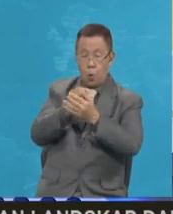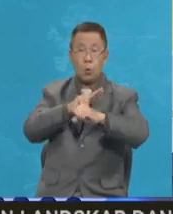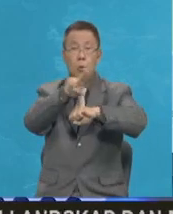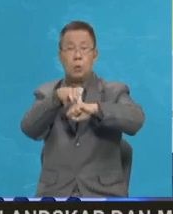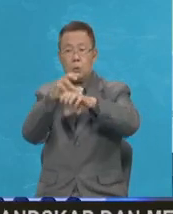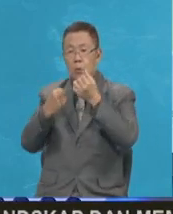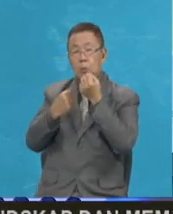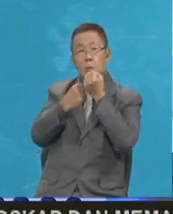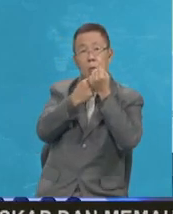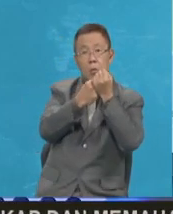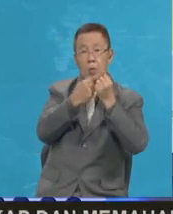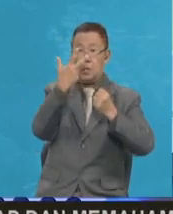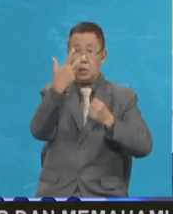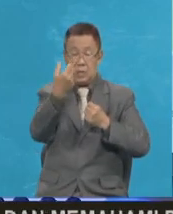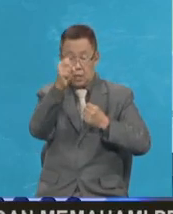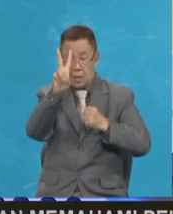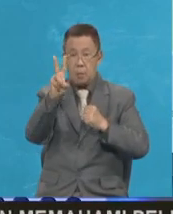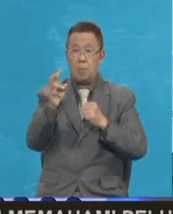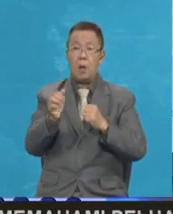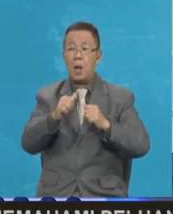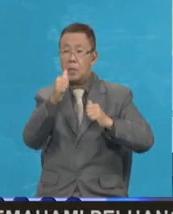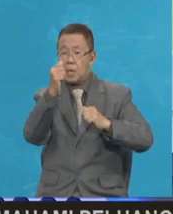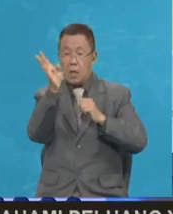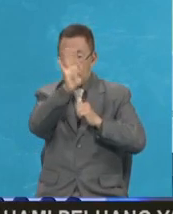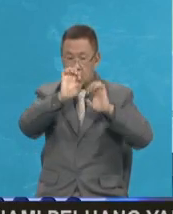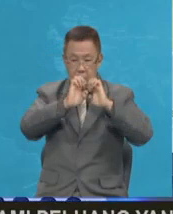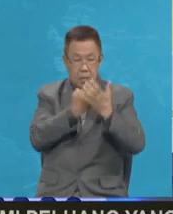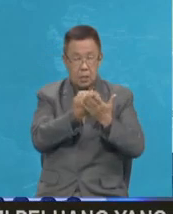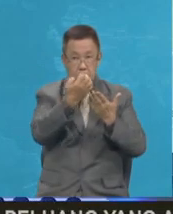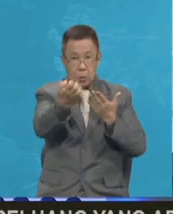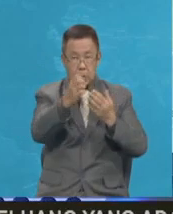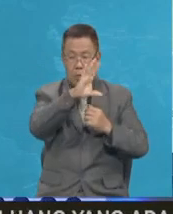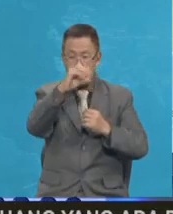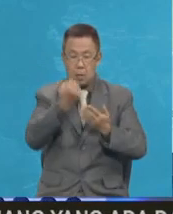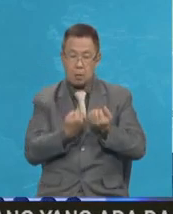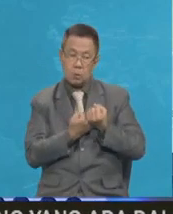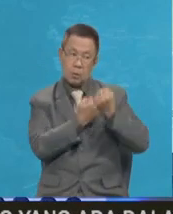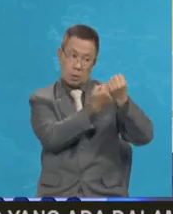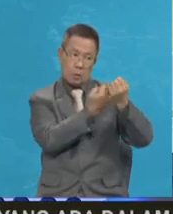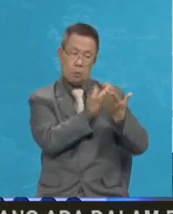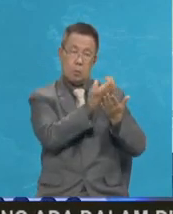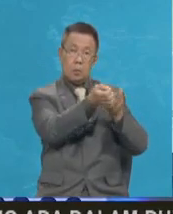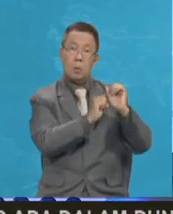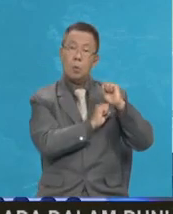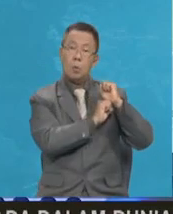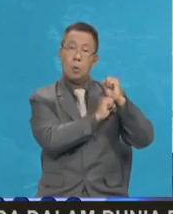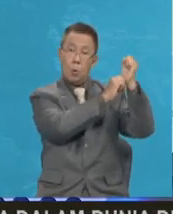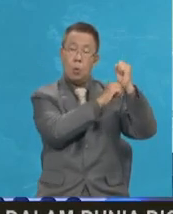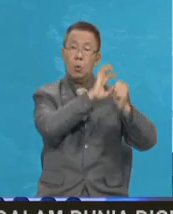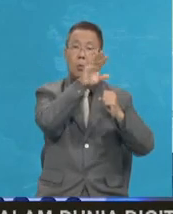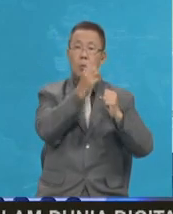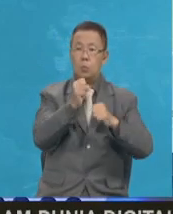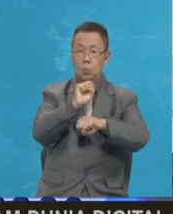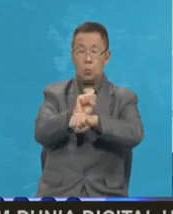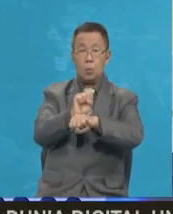dan menyokong 13x comeback deliverables yang dibuang ke untuk membantu community perniagaan act berkembang serta menyokong ruang